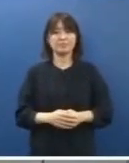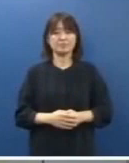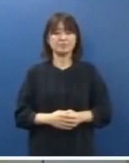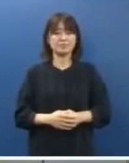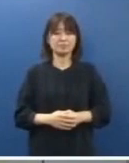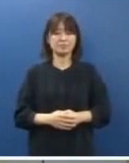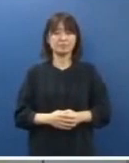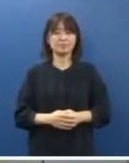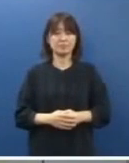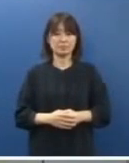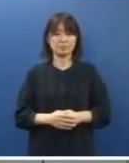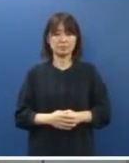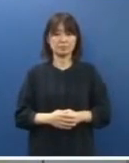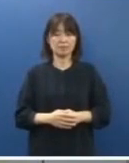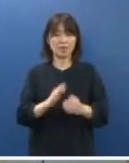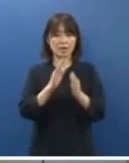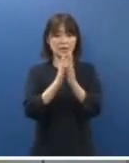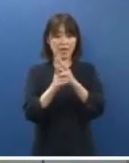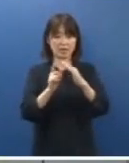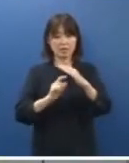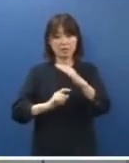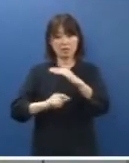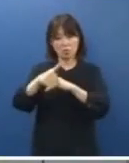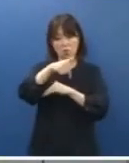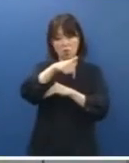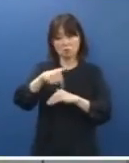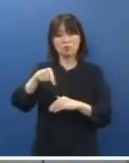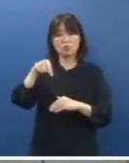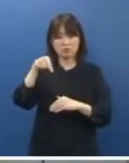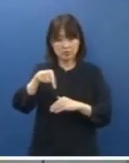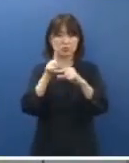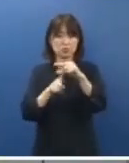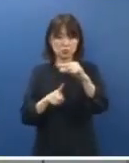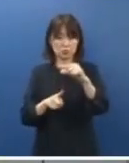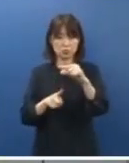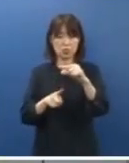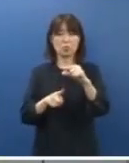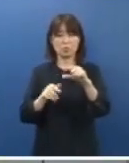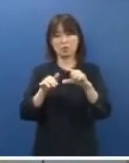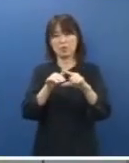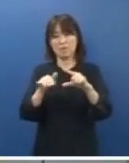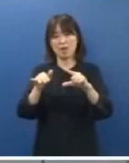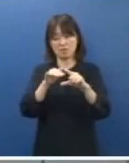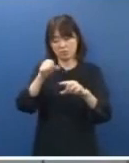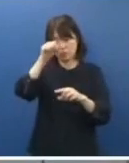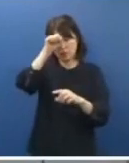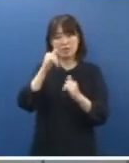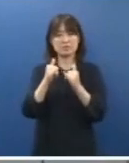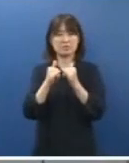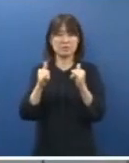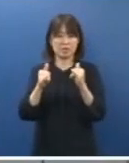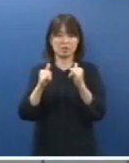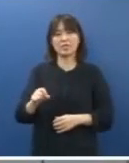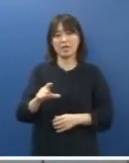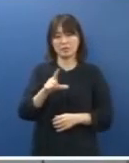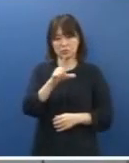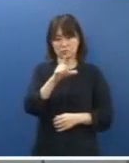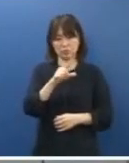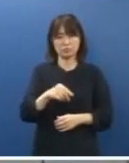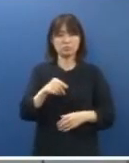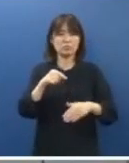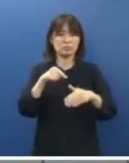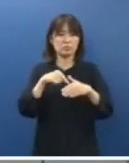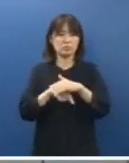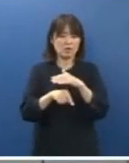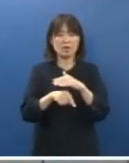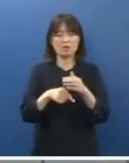肩頭部を中心としまして、この中等症の患者さんが増えている。 で、この原因はよく正直分かりません。分からないところ